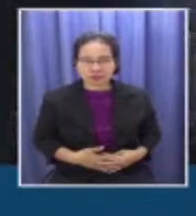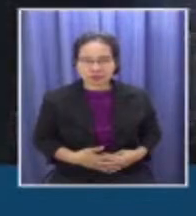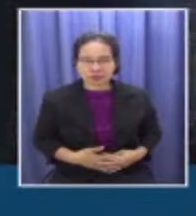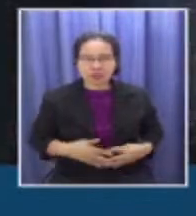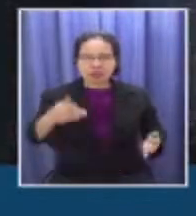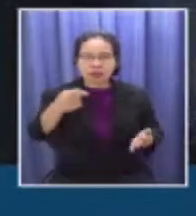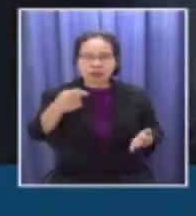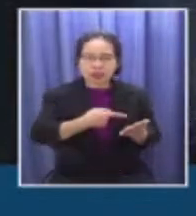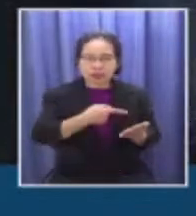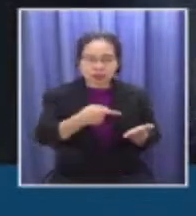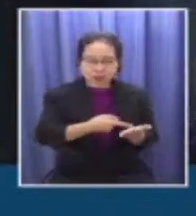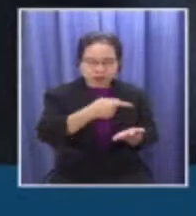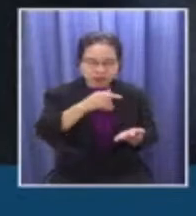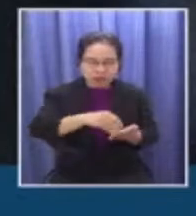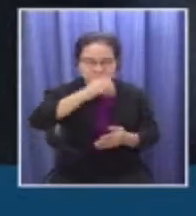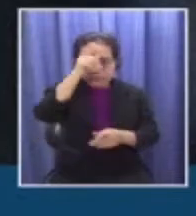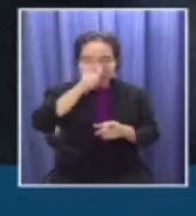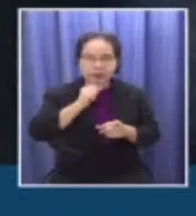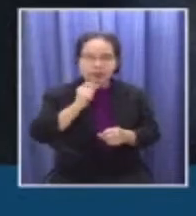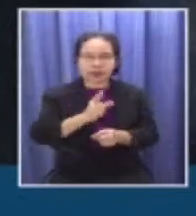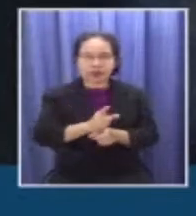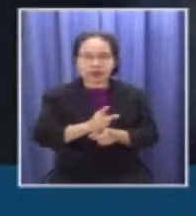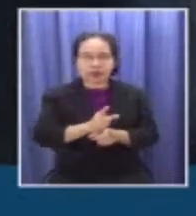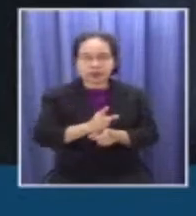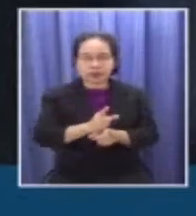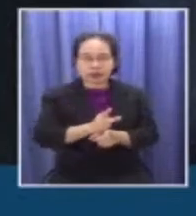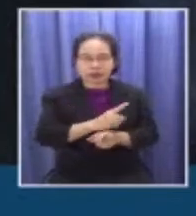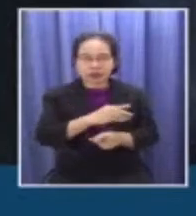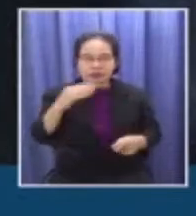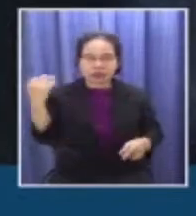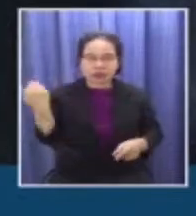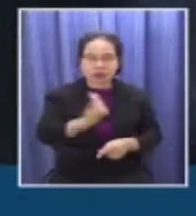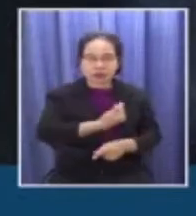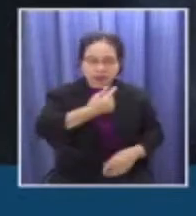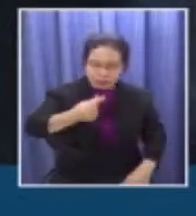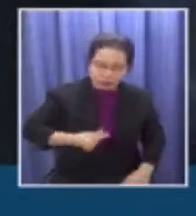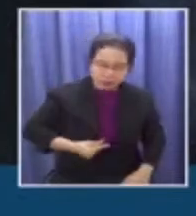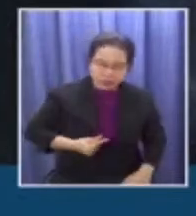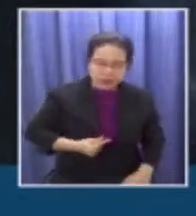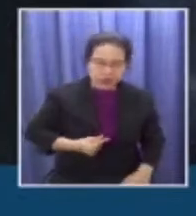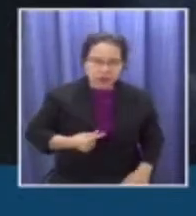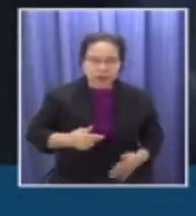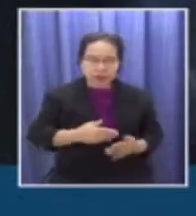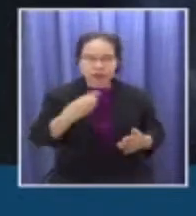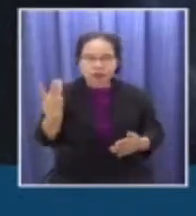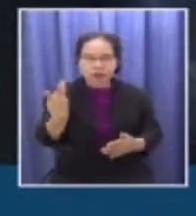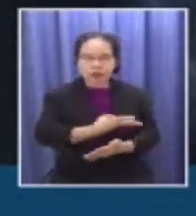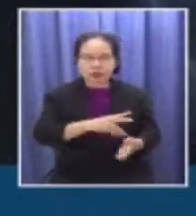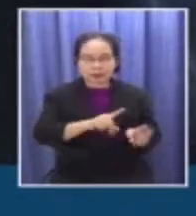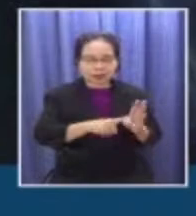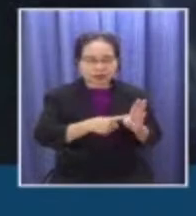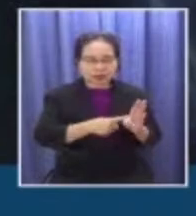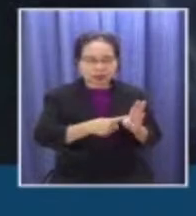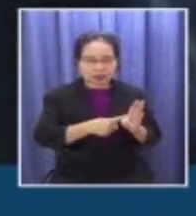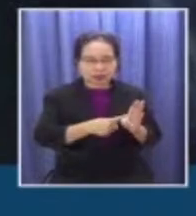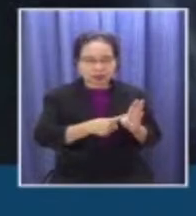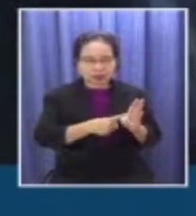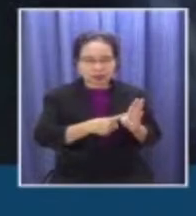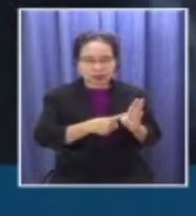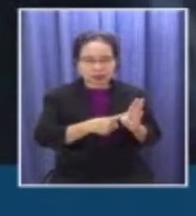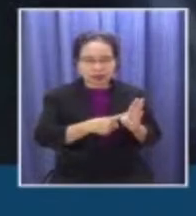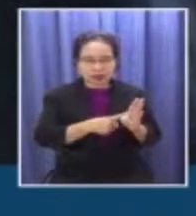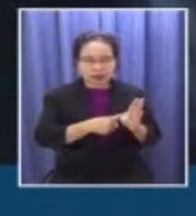Muli po mga kapatid at mga kababayan, bago po tayo magpasimula, humiling tayo sa Diyos ng patnubay sa ating